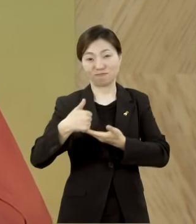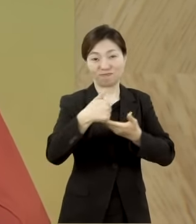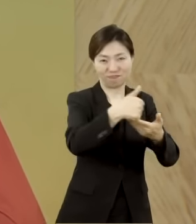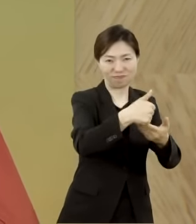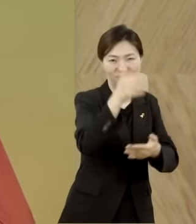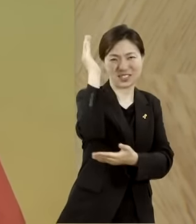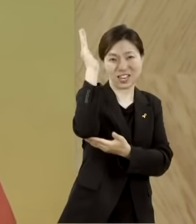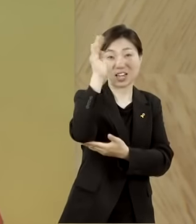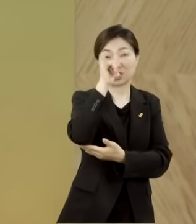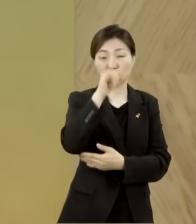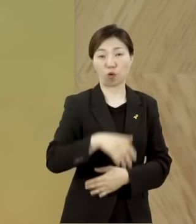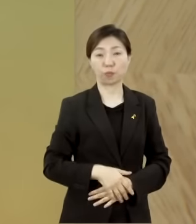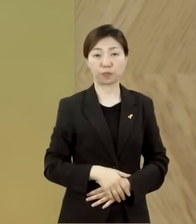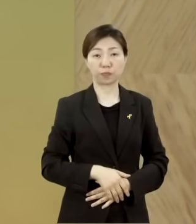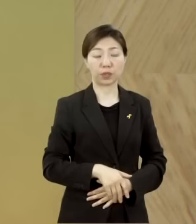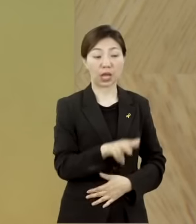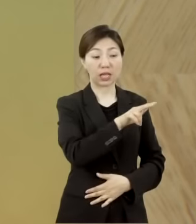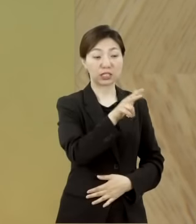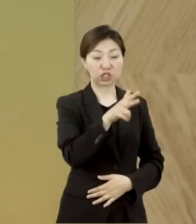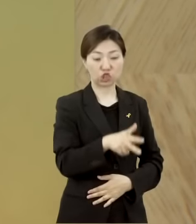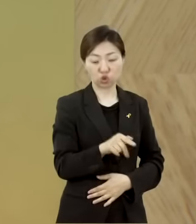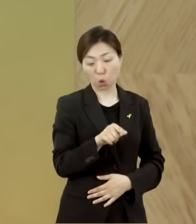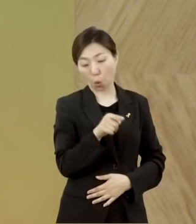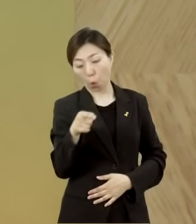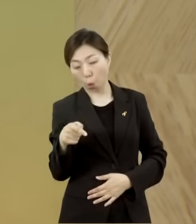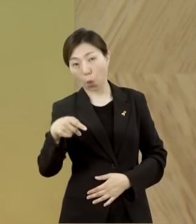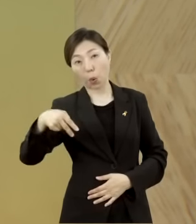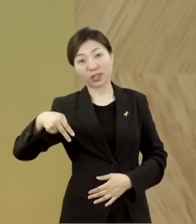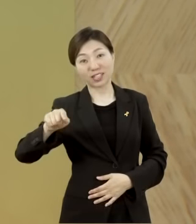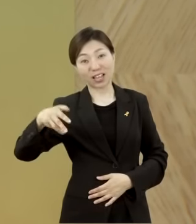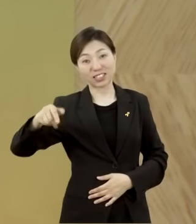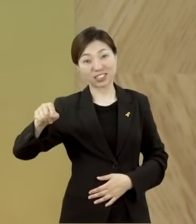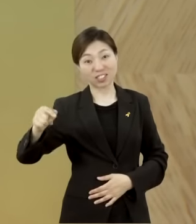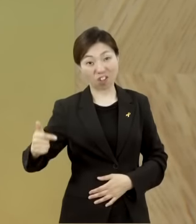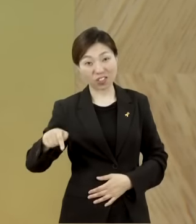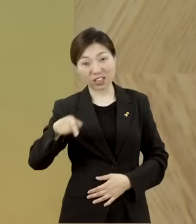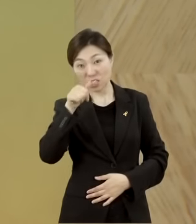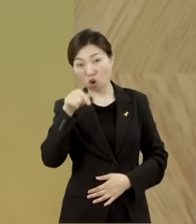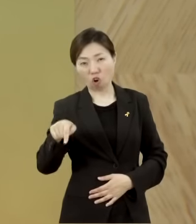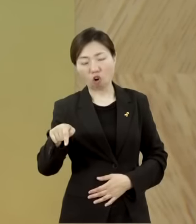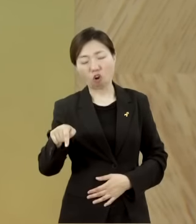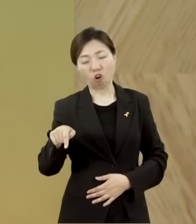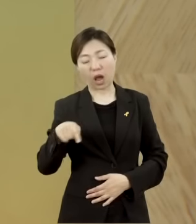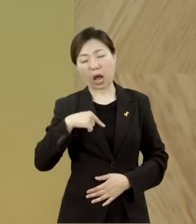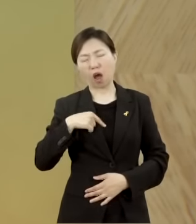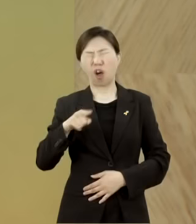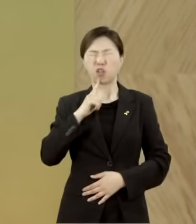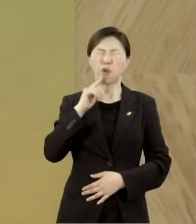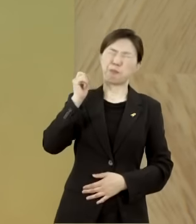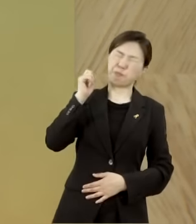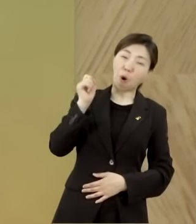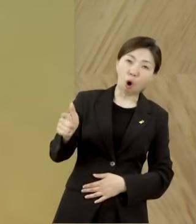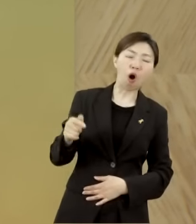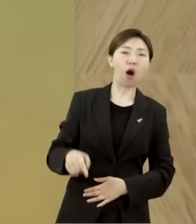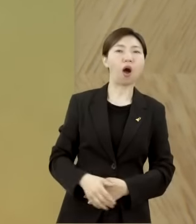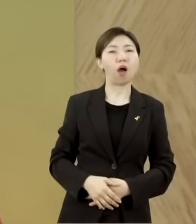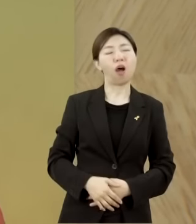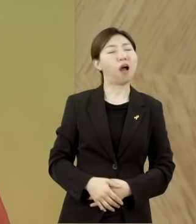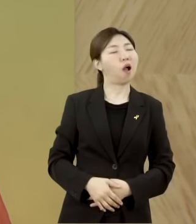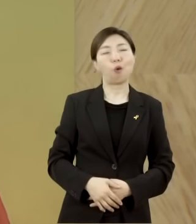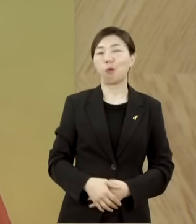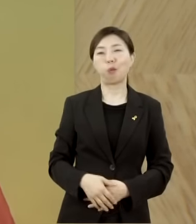4천이라고 하잖아요 아우 멀더라구요 제가에요 근래 진주도 좀 여러 번 가고 했는데 어우